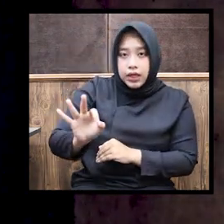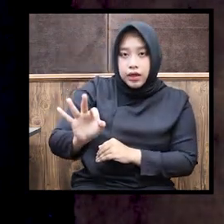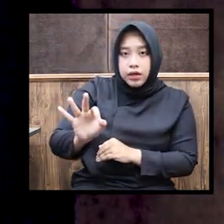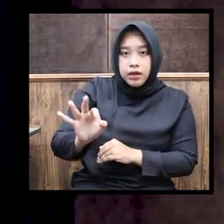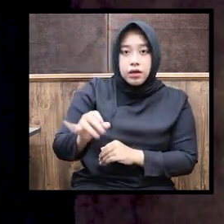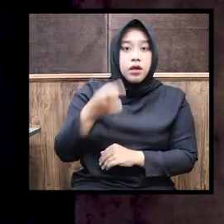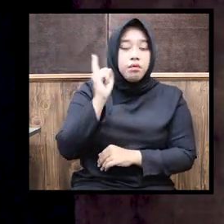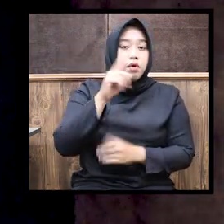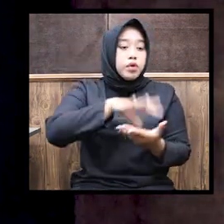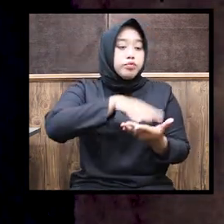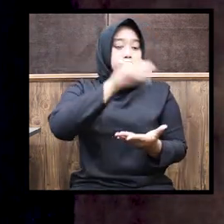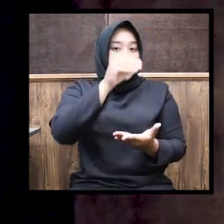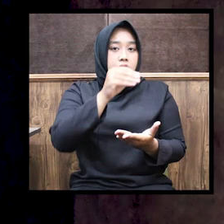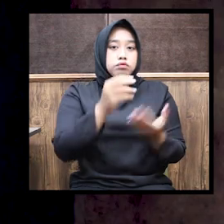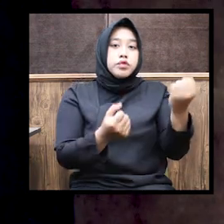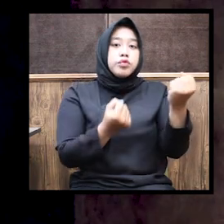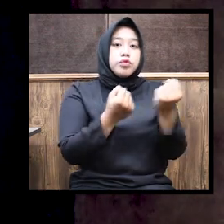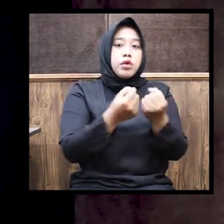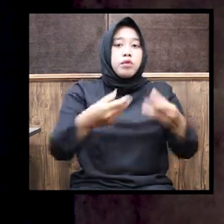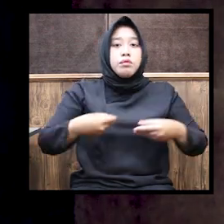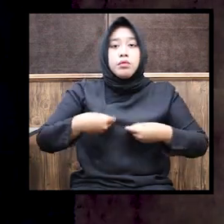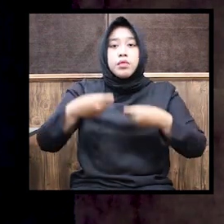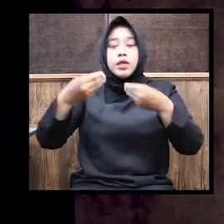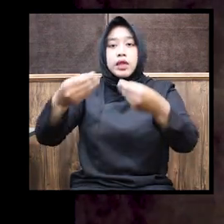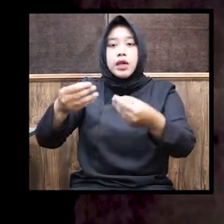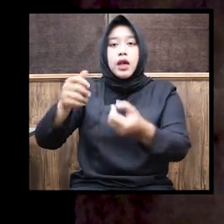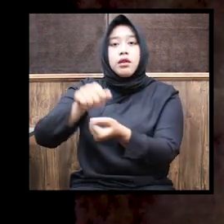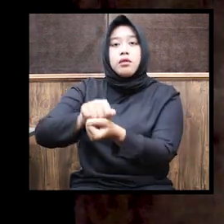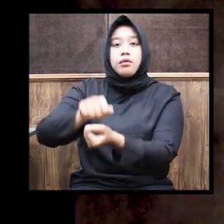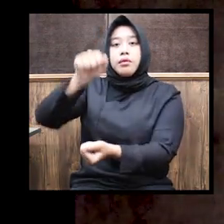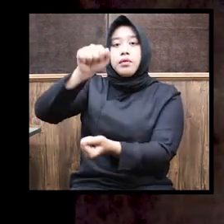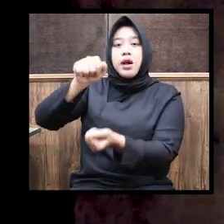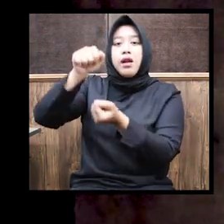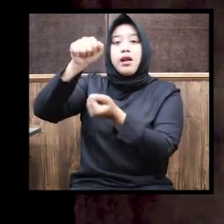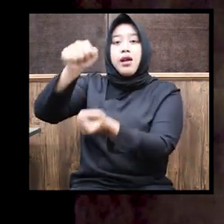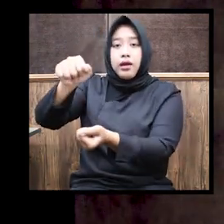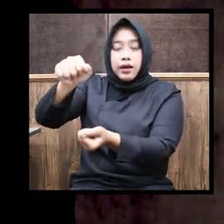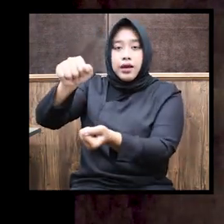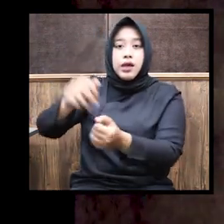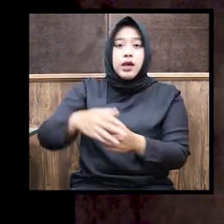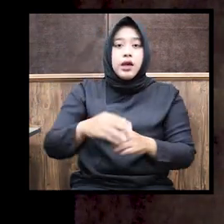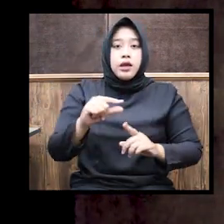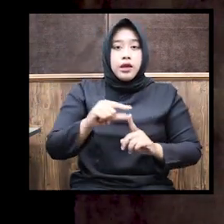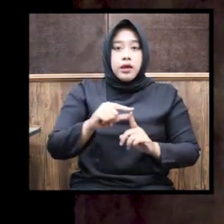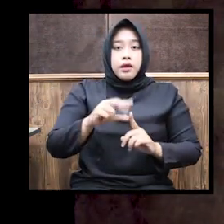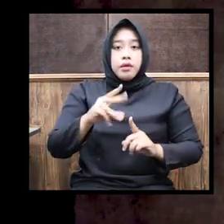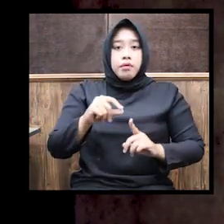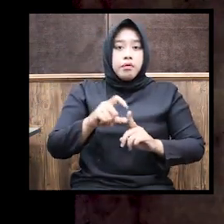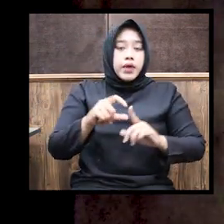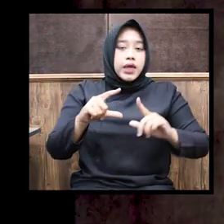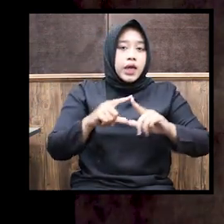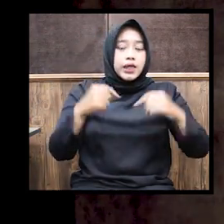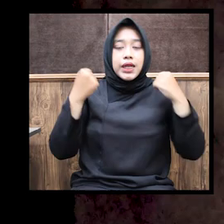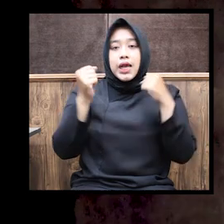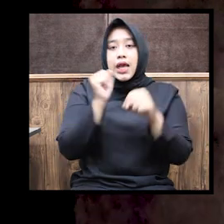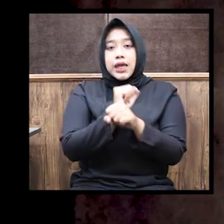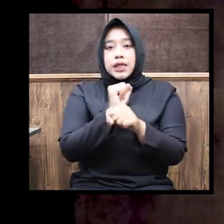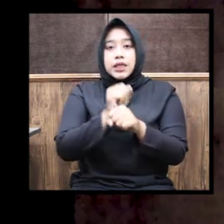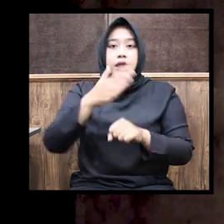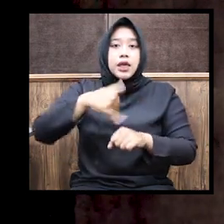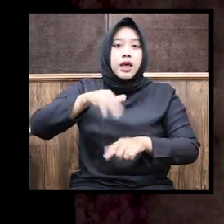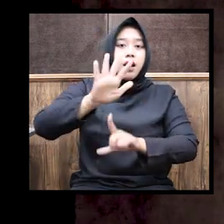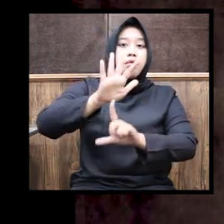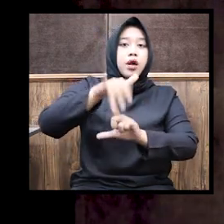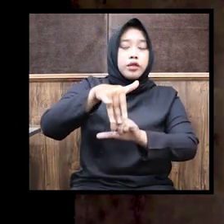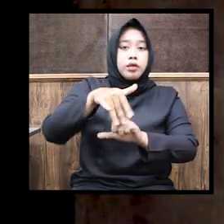pusat juga memberikan re itu dan rencana kami di Perda kita di Perda ketenag kerjaan di Kabupaten Bantul itu nanti akan kita Munculkan